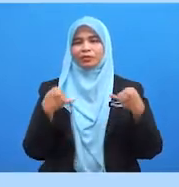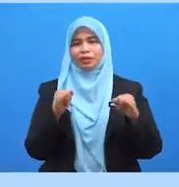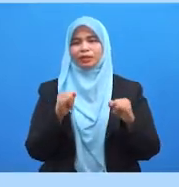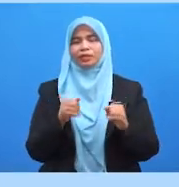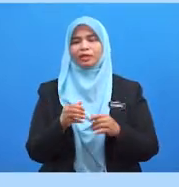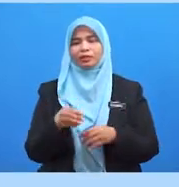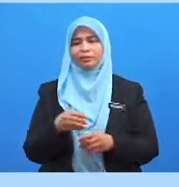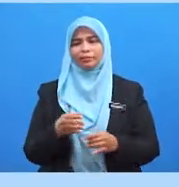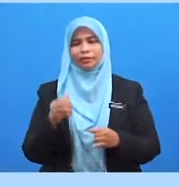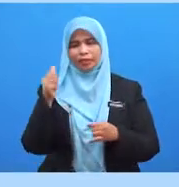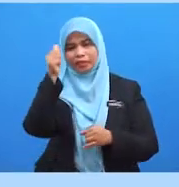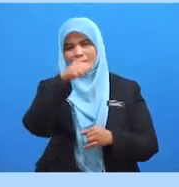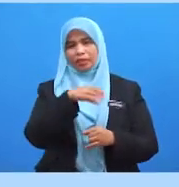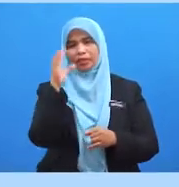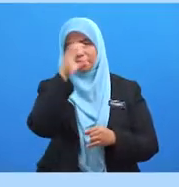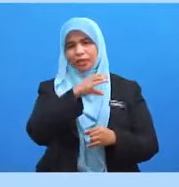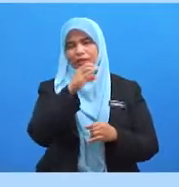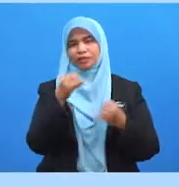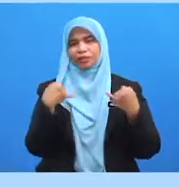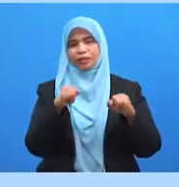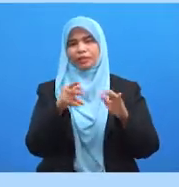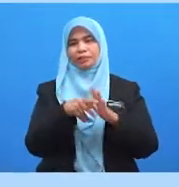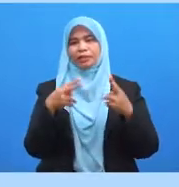usahawan dalam tempoh tertentu.